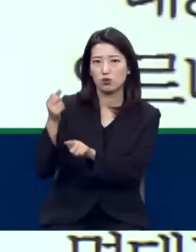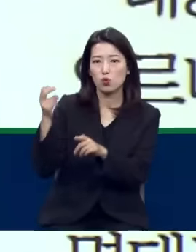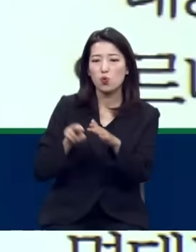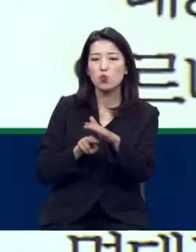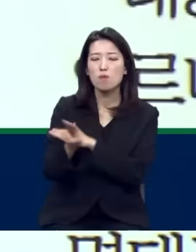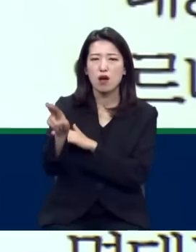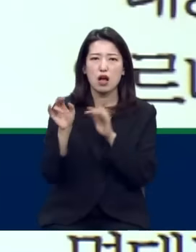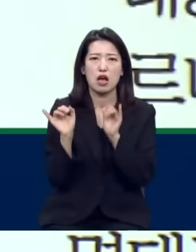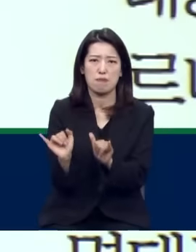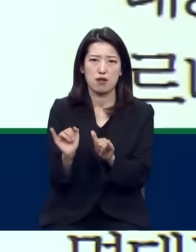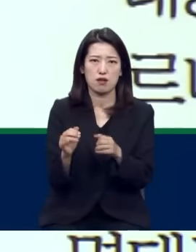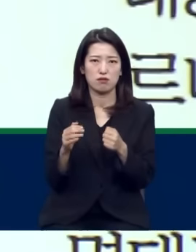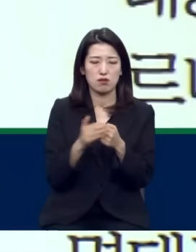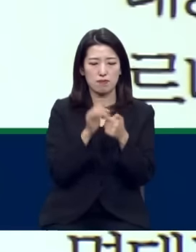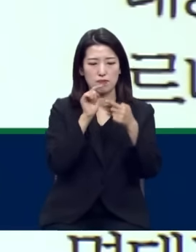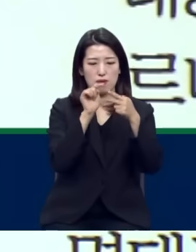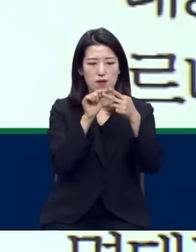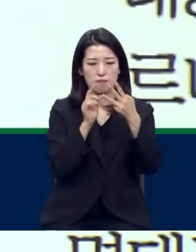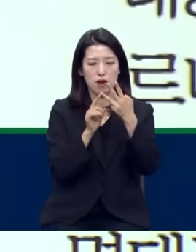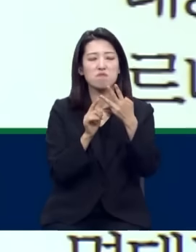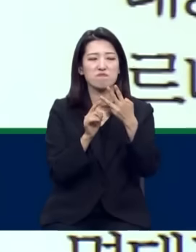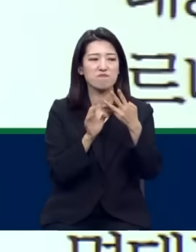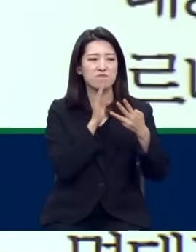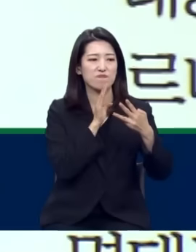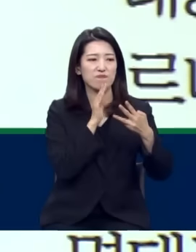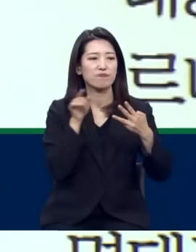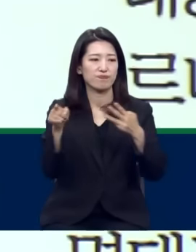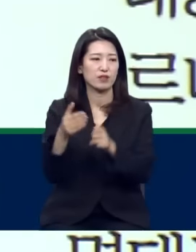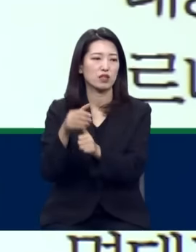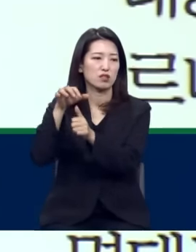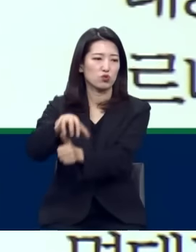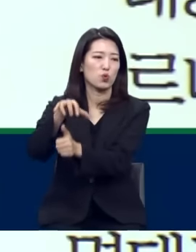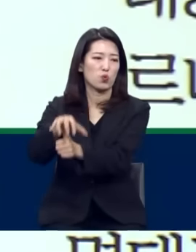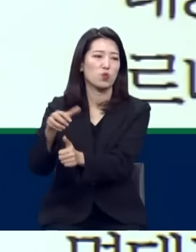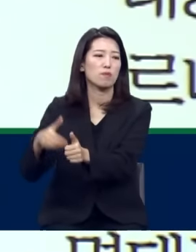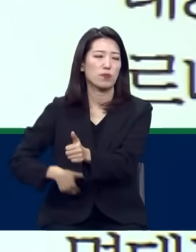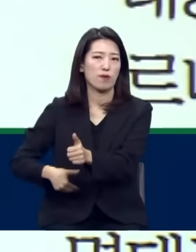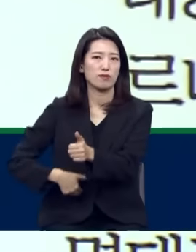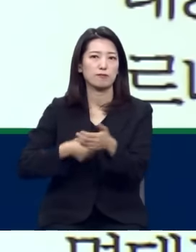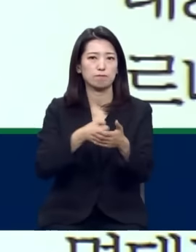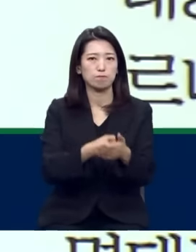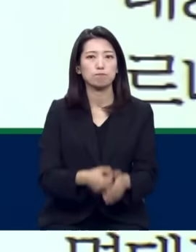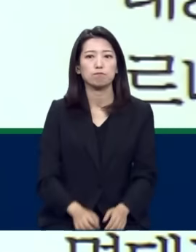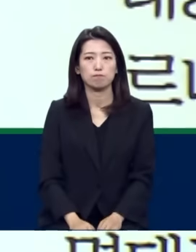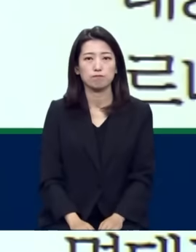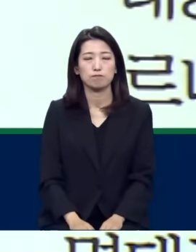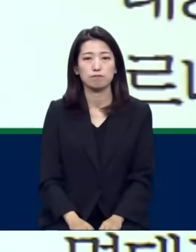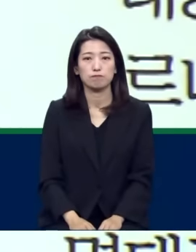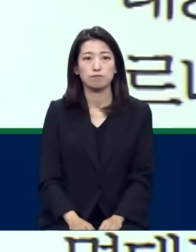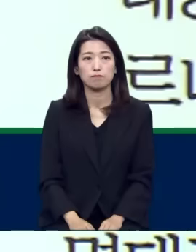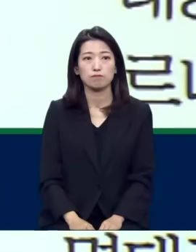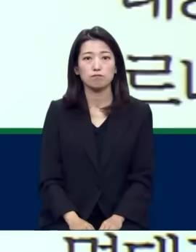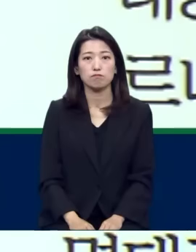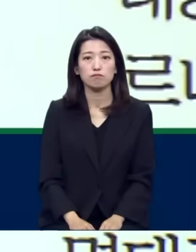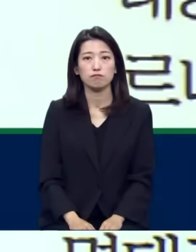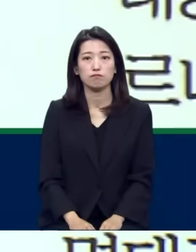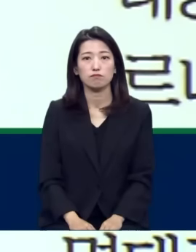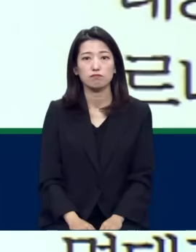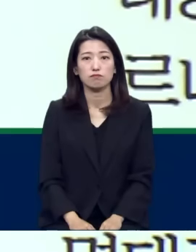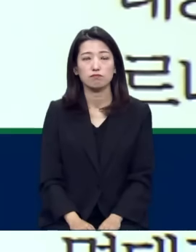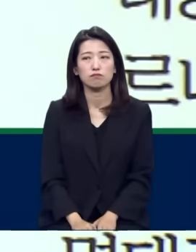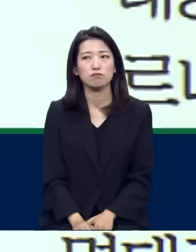근데 예상됐던 구속이 되고 나니까 실제 구속이 되고 난 다음에 왜 됐지 보단 어 구속